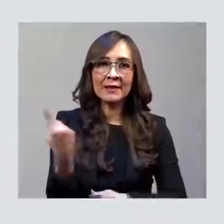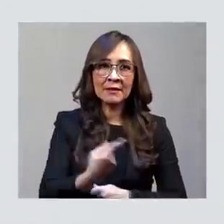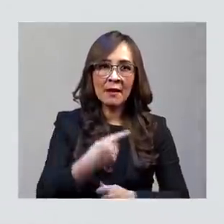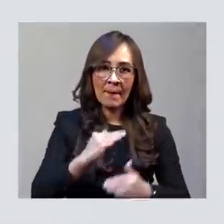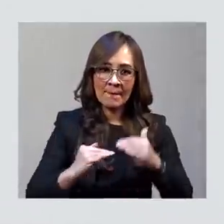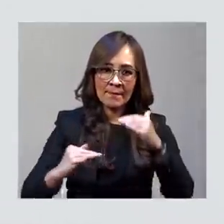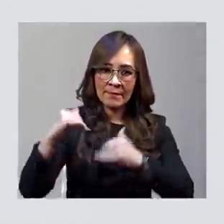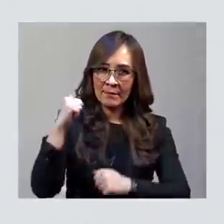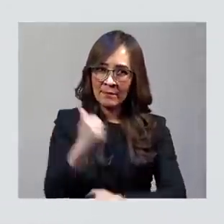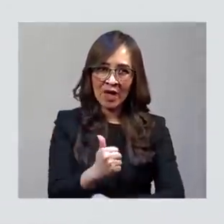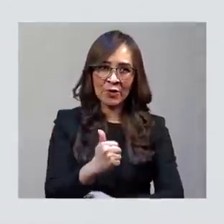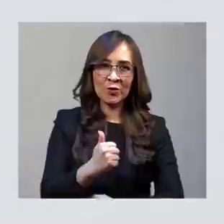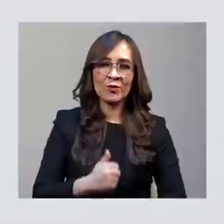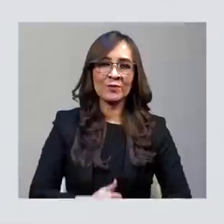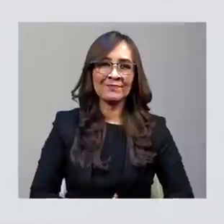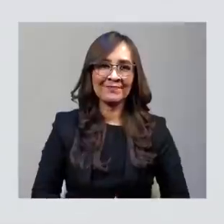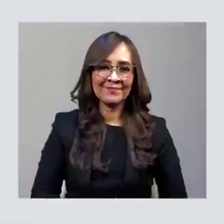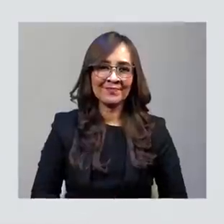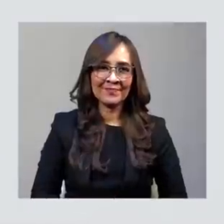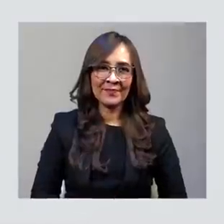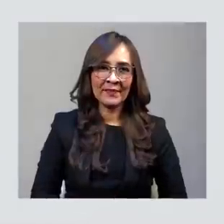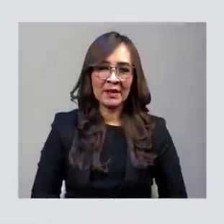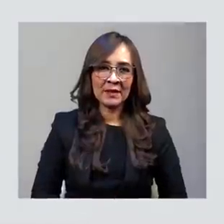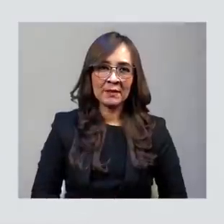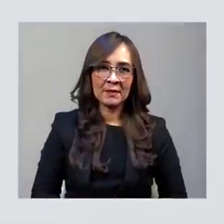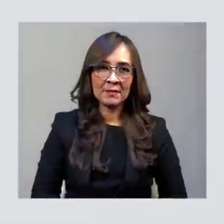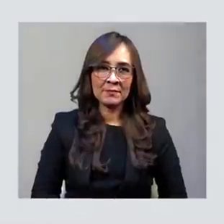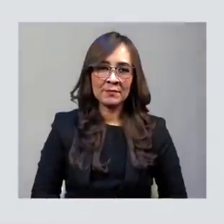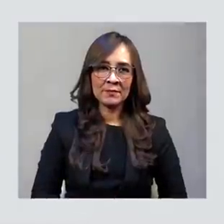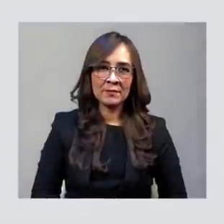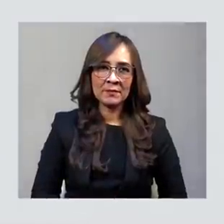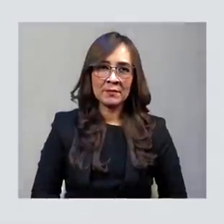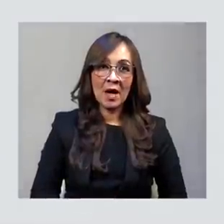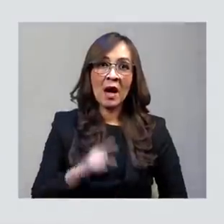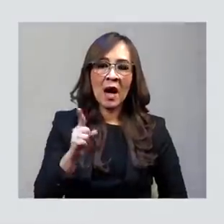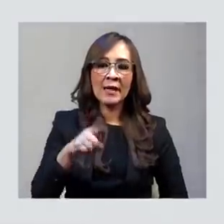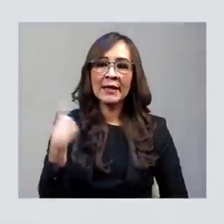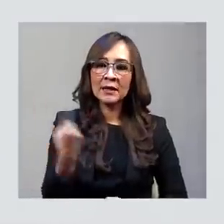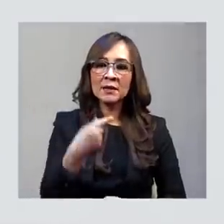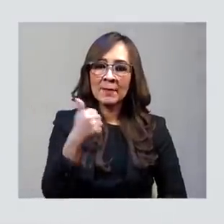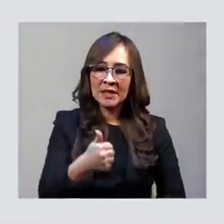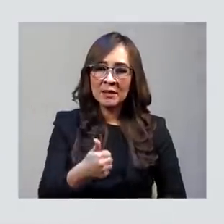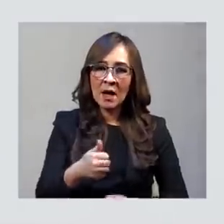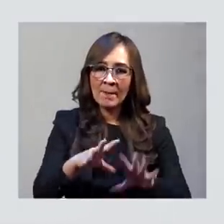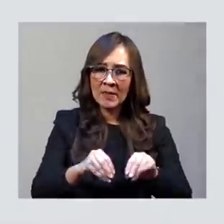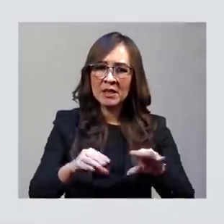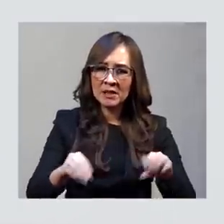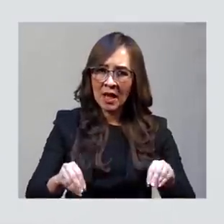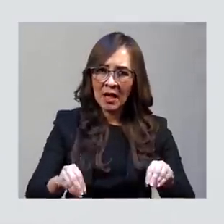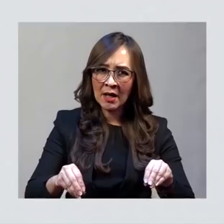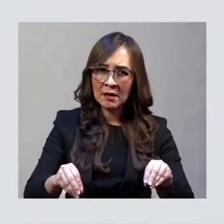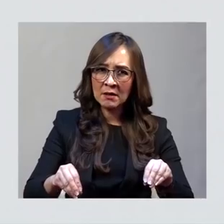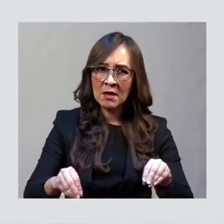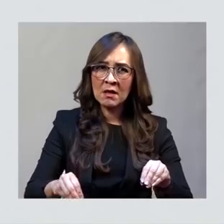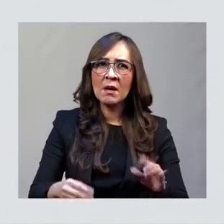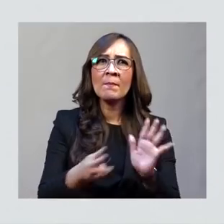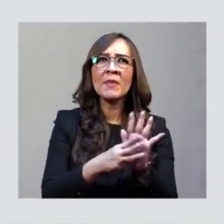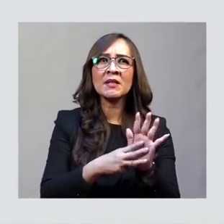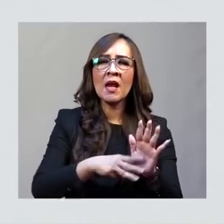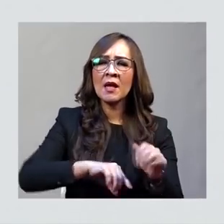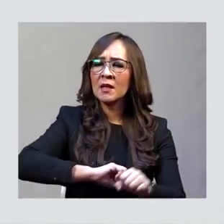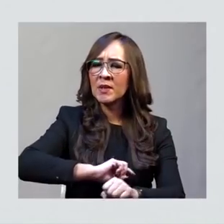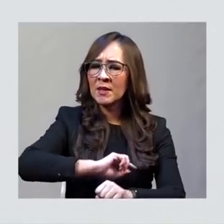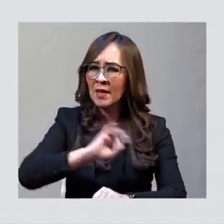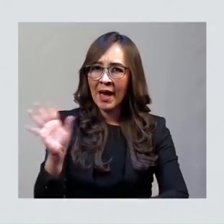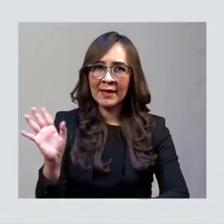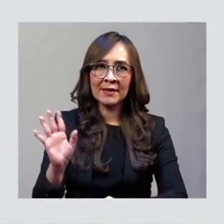maju? Supaya kita dapat mengerjakan hal-hal yang lebih banyak dan lebih besar. Kalau hidup kita mundur, hidup kita stres,